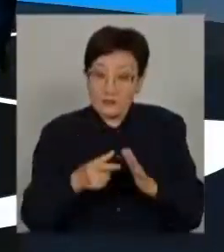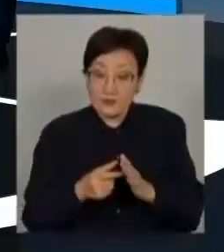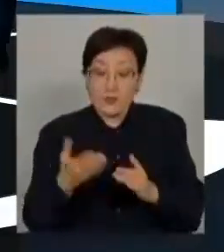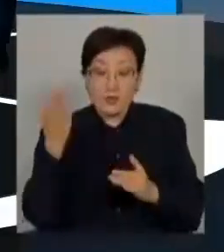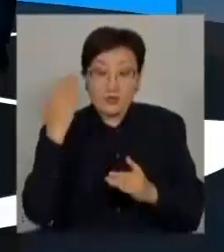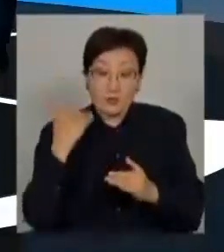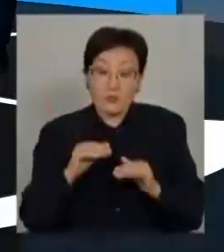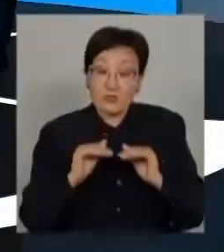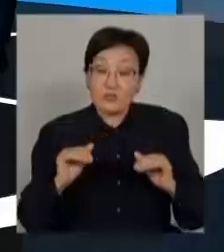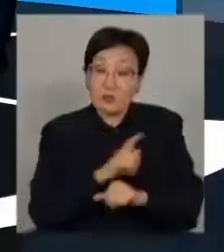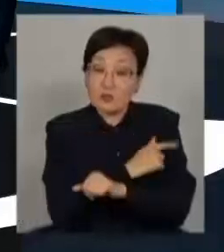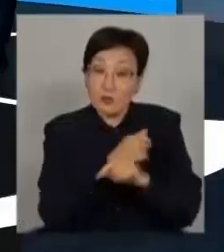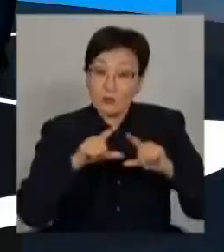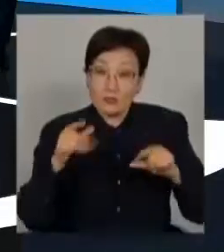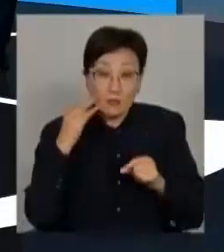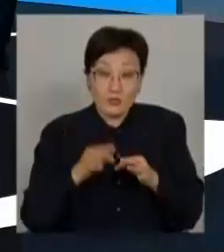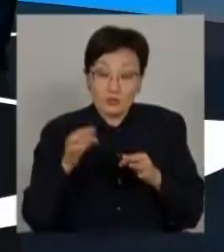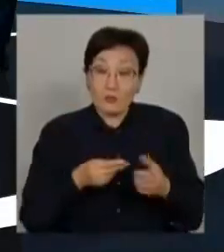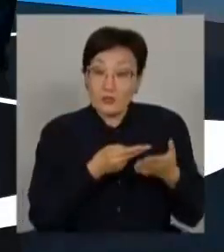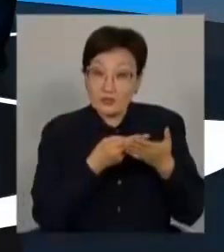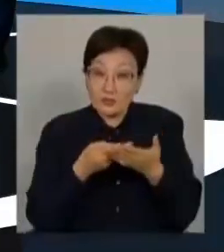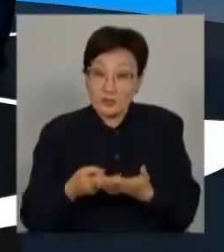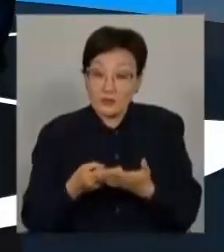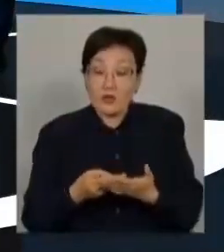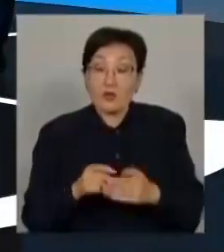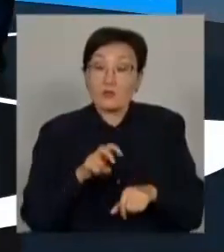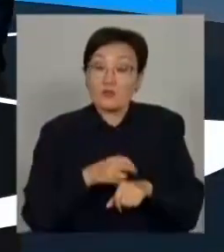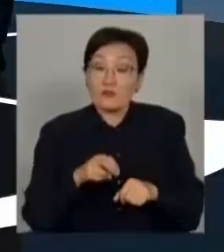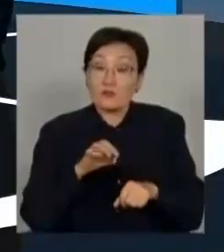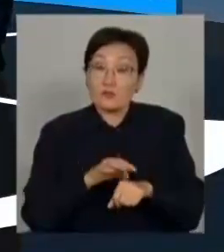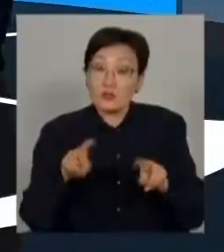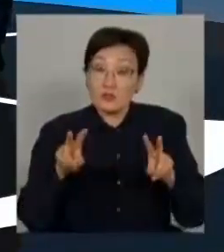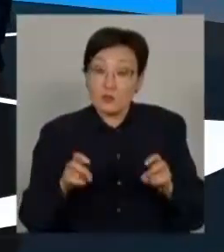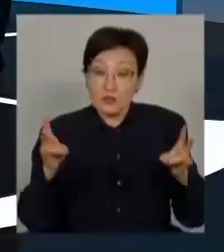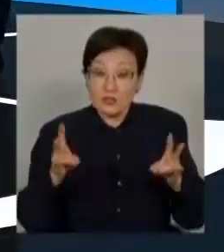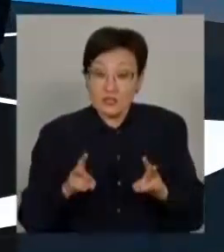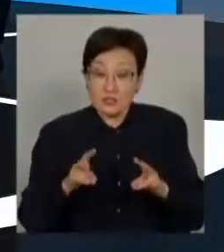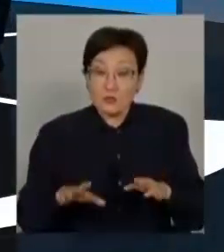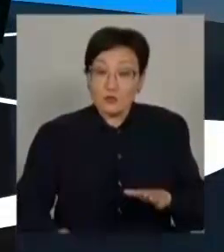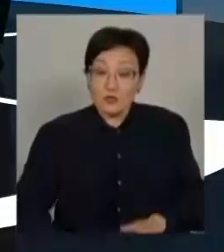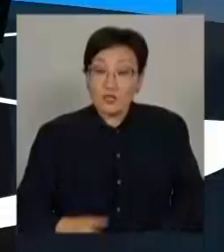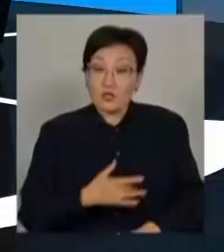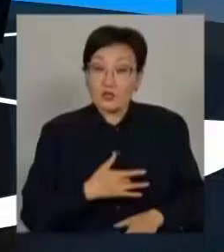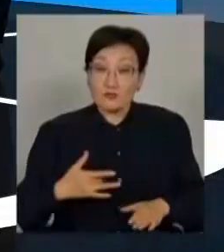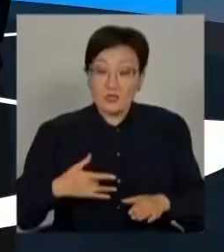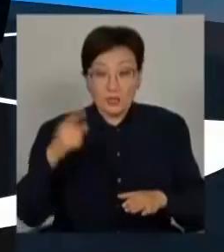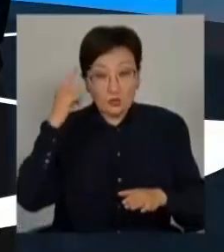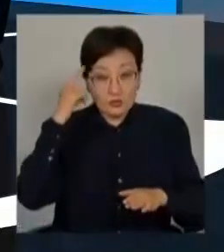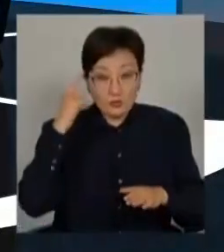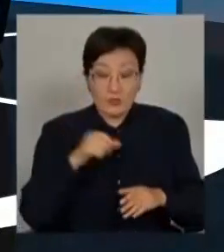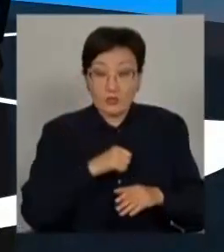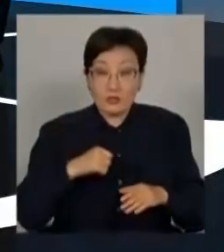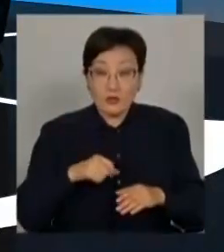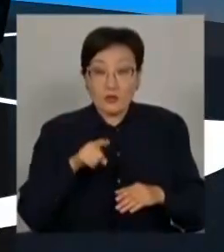в детскую больницу Алматинской области. У пациента врачи диагностировали повреждение конечностей, легких и головы.